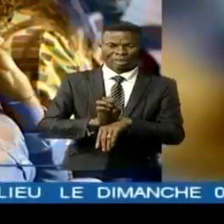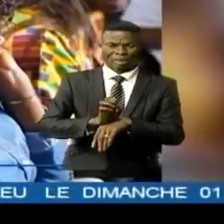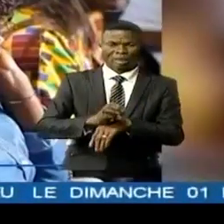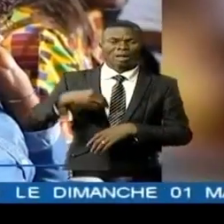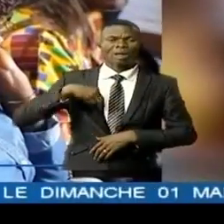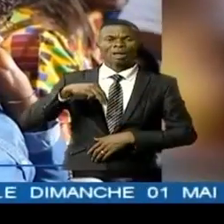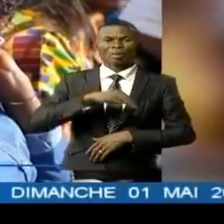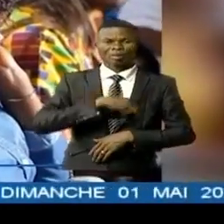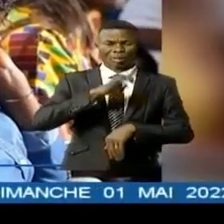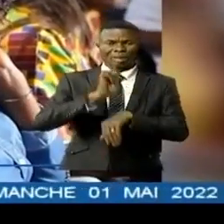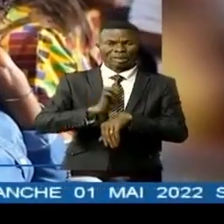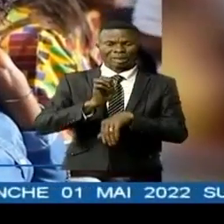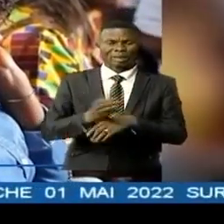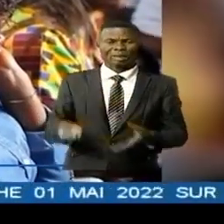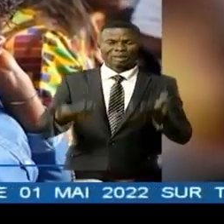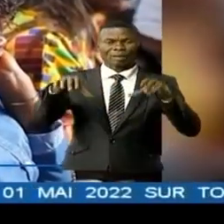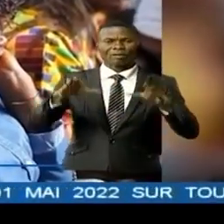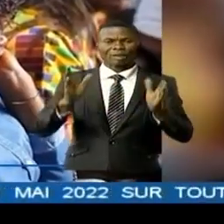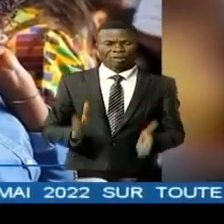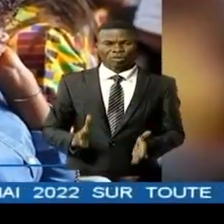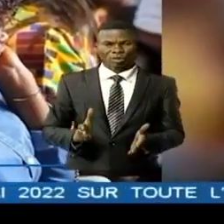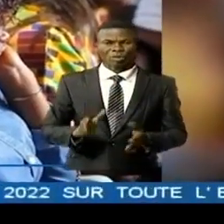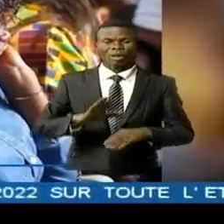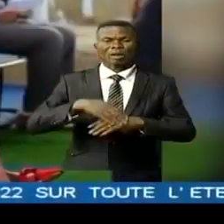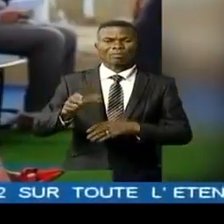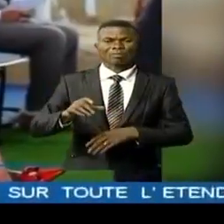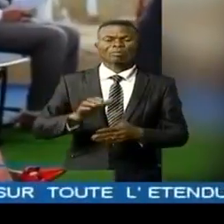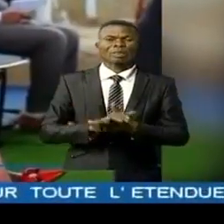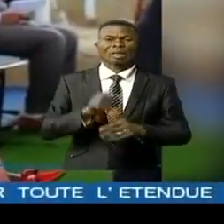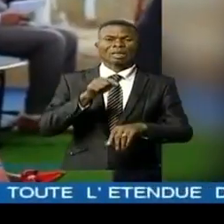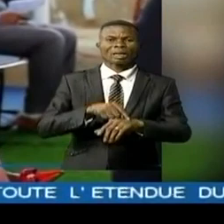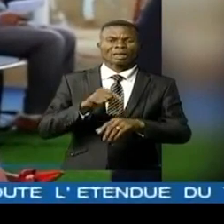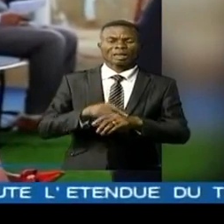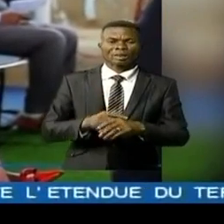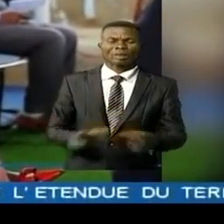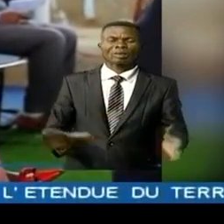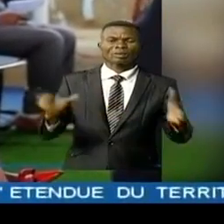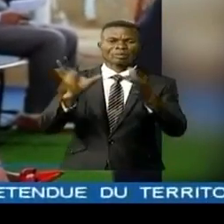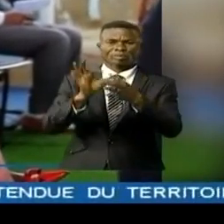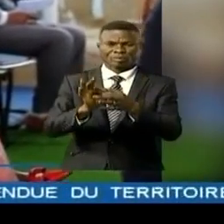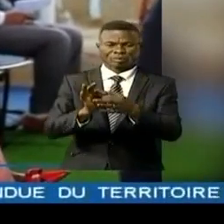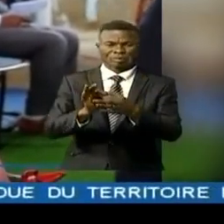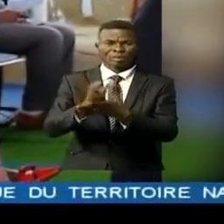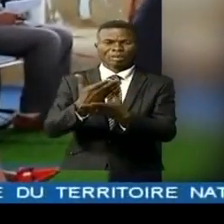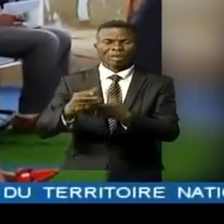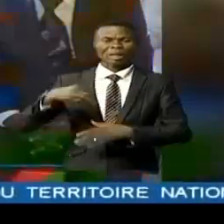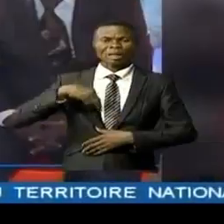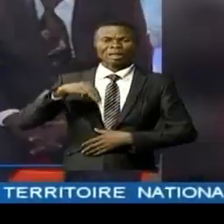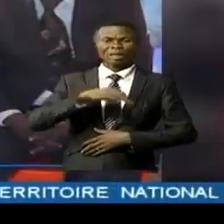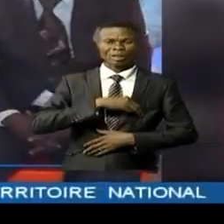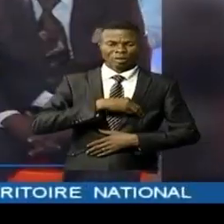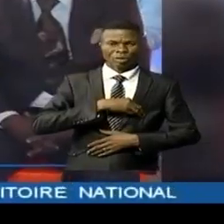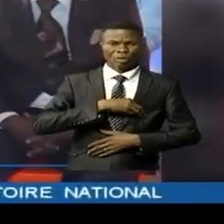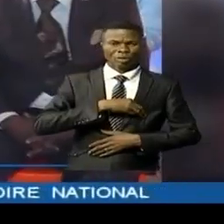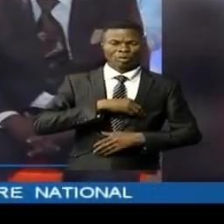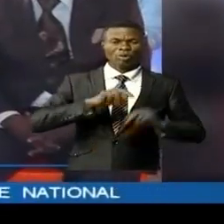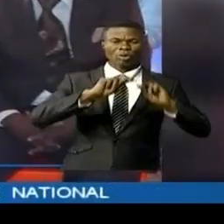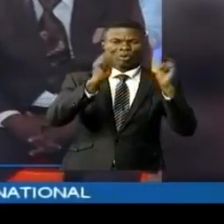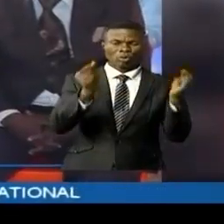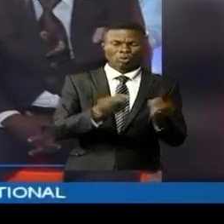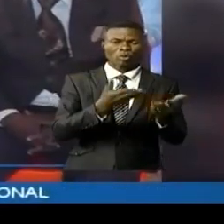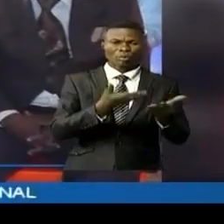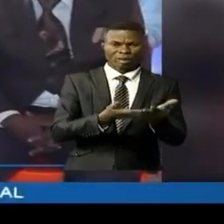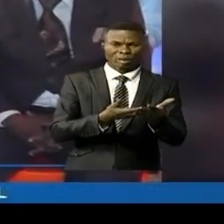membres de l'église de levée du corps ensuite vint le moment de la réconciliation entre membres de cette communauté